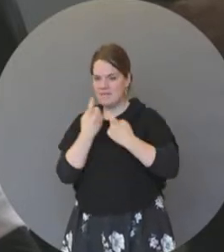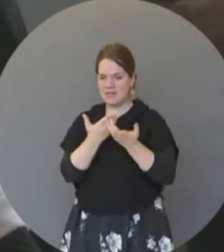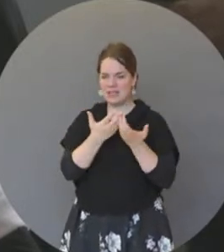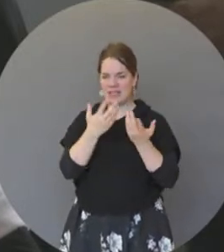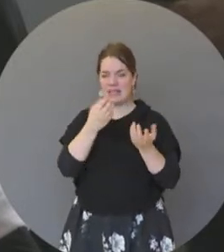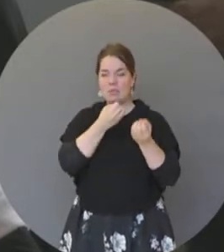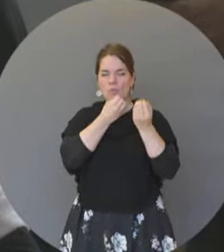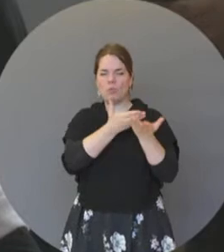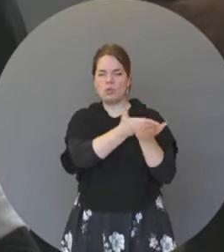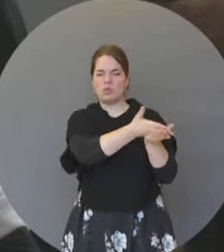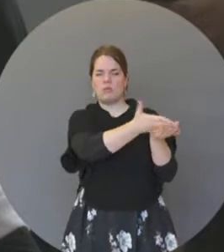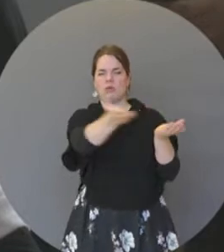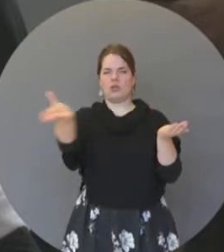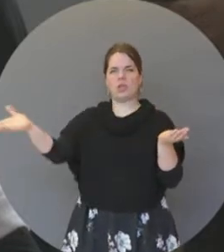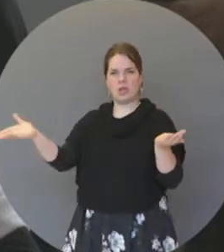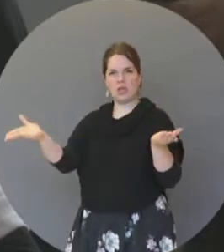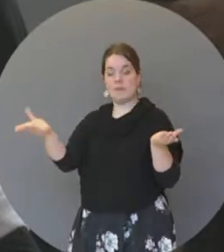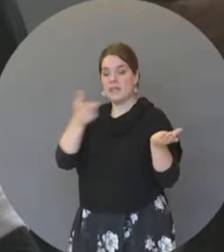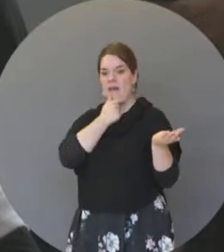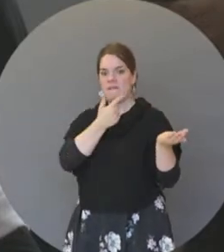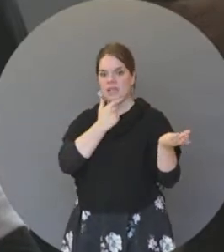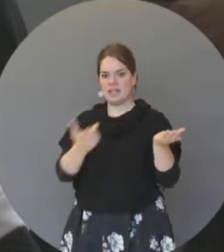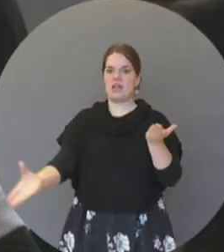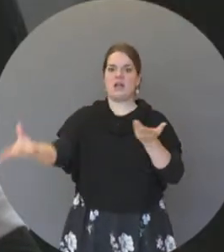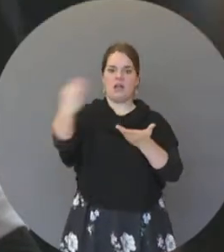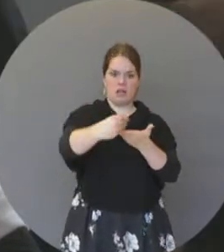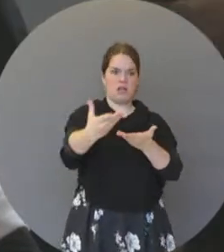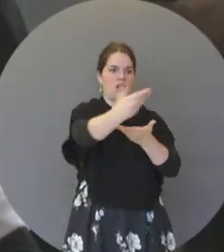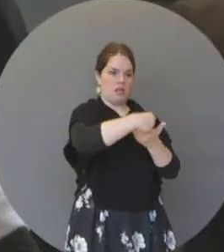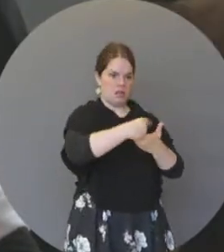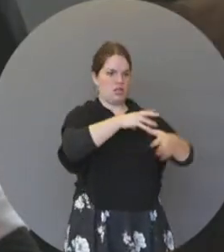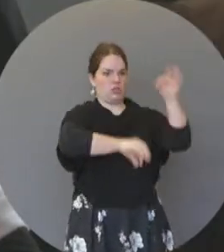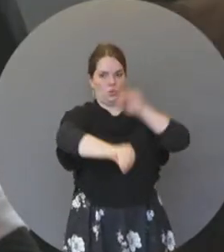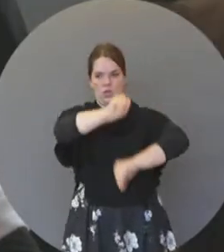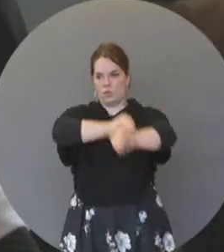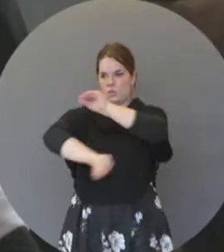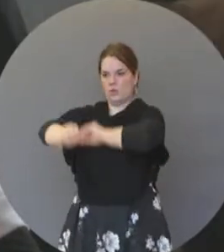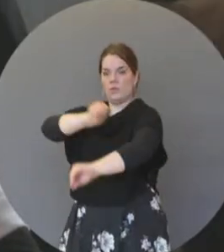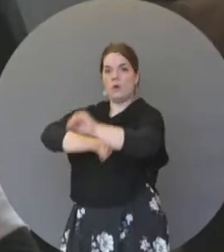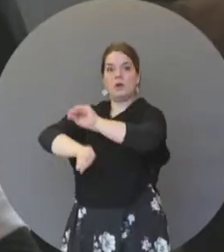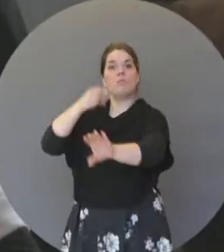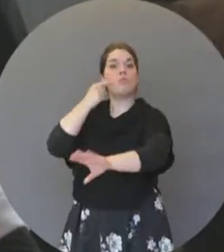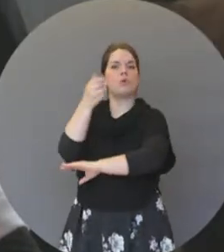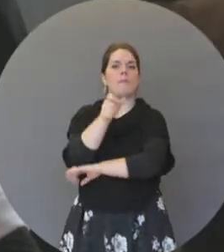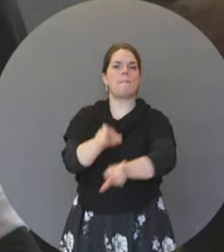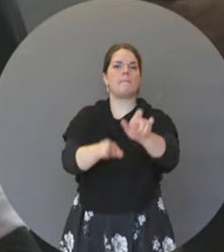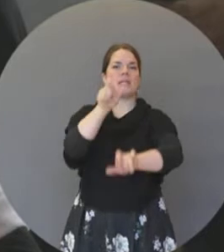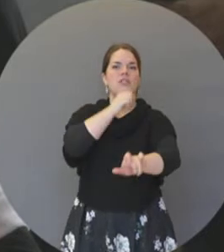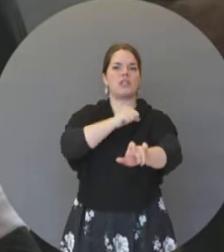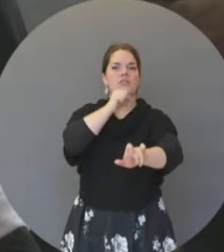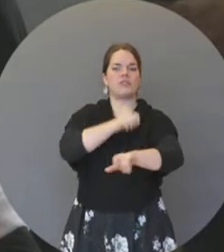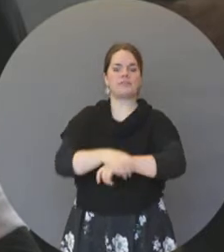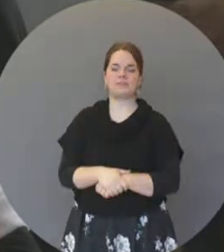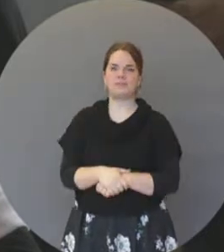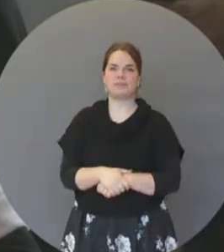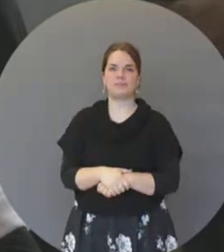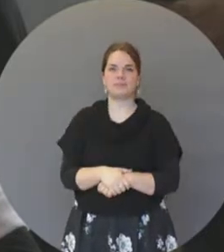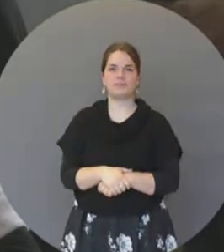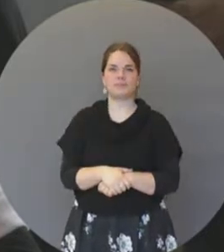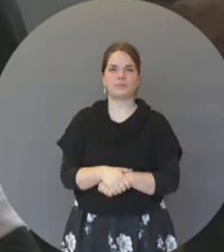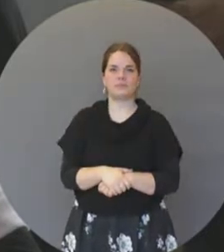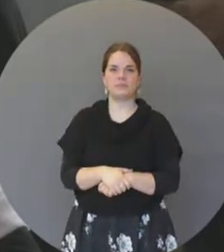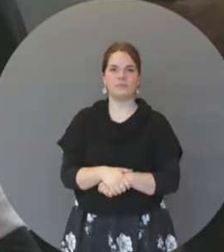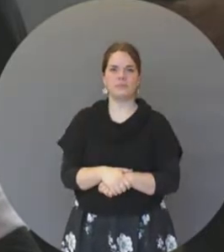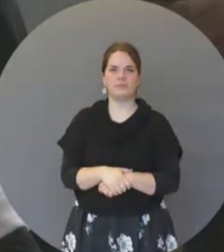afin de faciliter la prise en charge des personnes âgées accompagnées concrètement grâce à une application présente sur leur